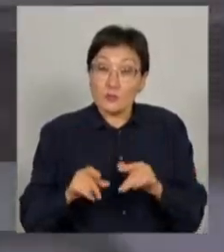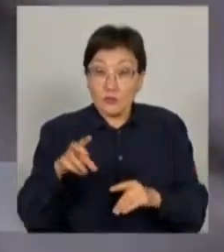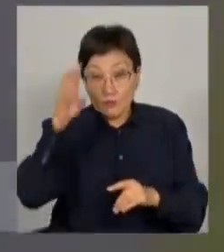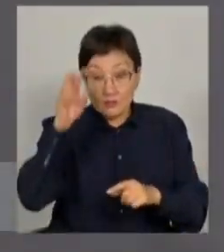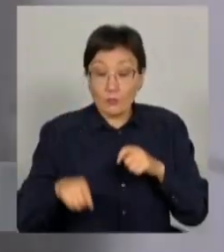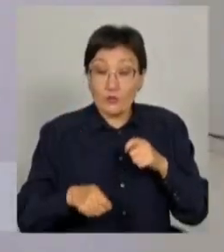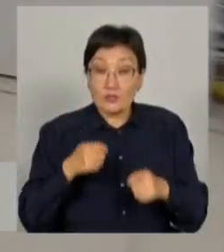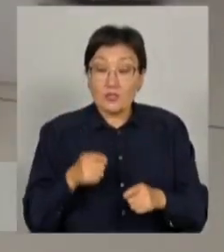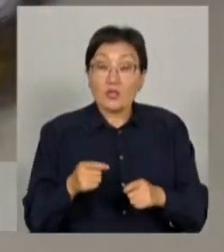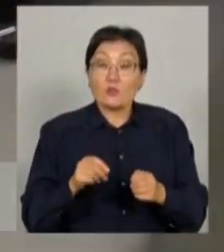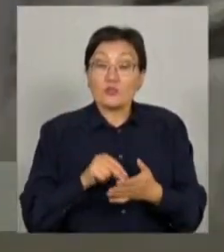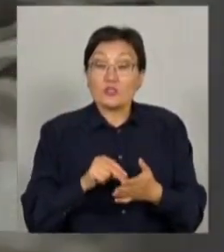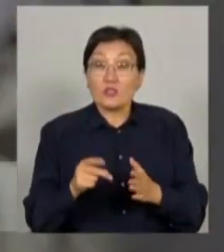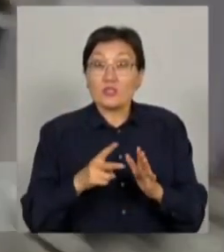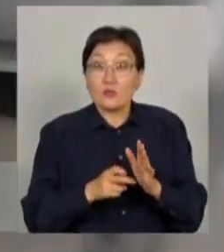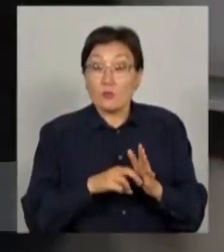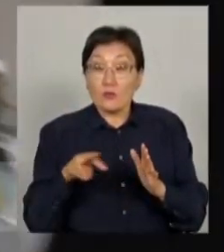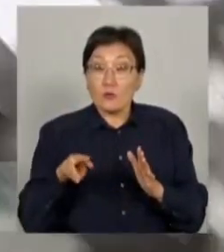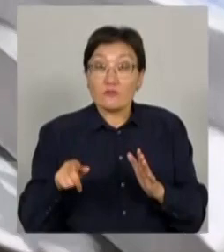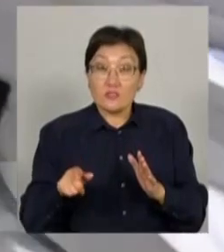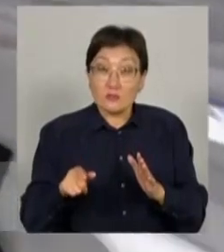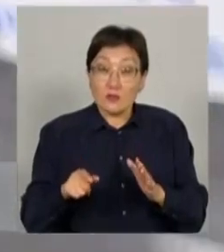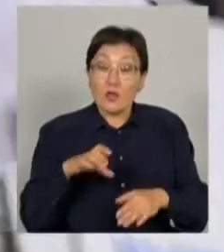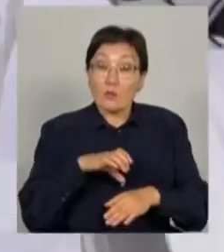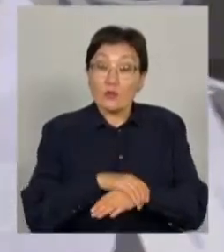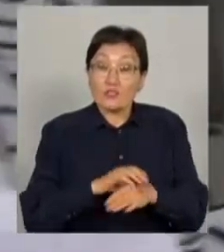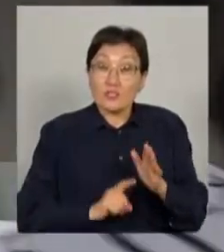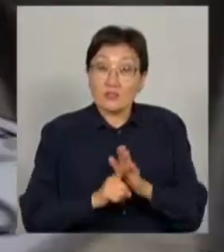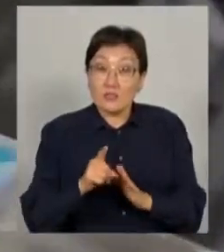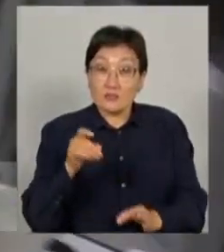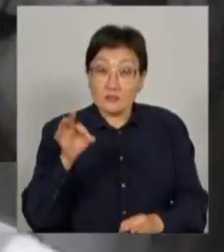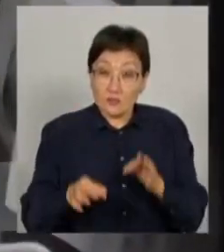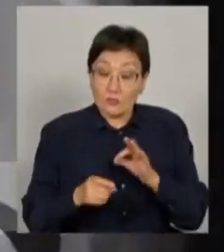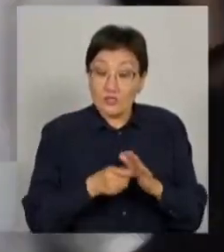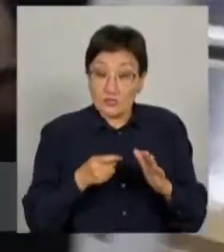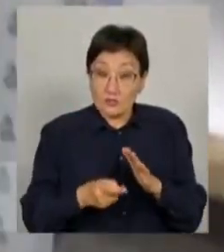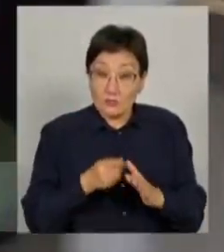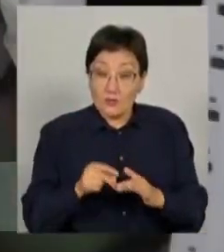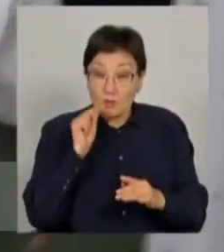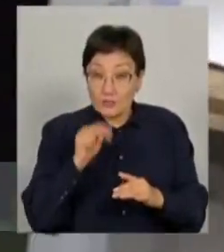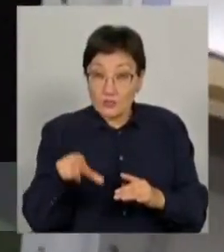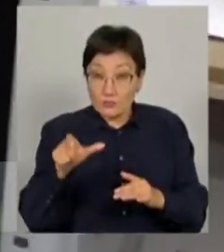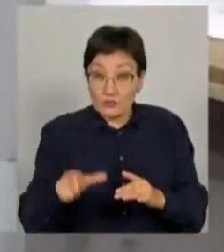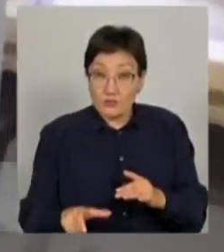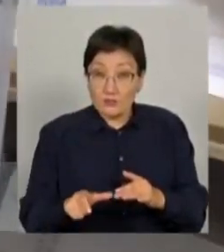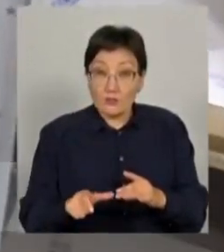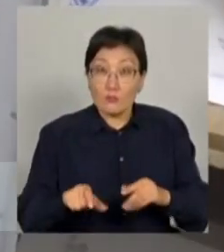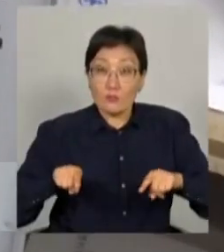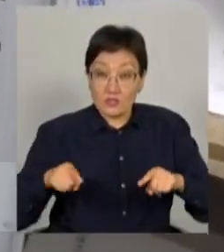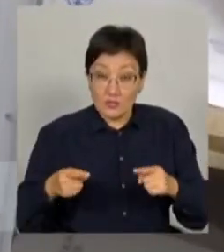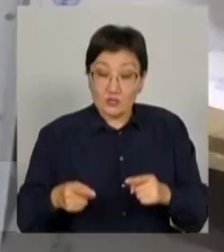государству причинен ущерб на сумму более 700 миллионов тенге. По фактам начаты досудебные расследования, подозреваемые под стражей.